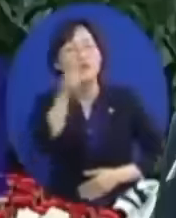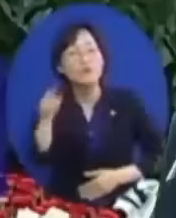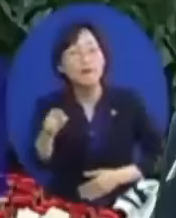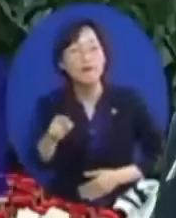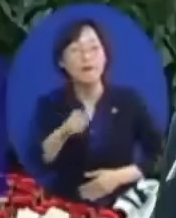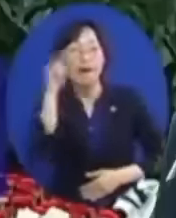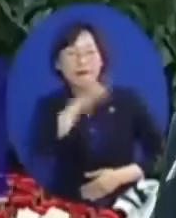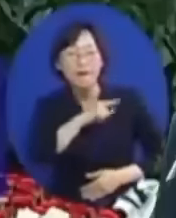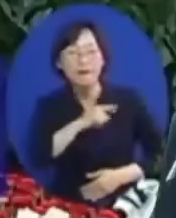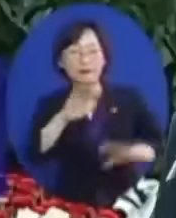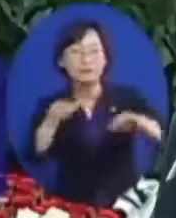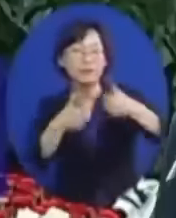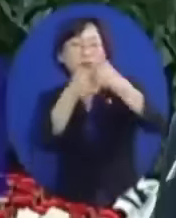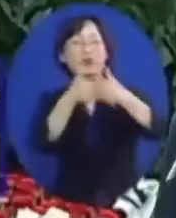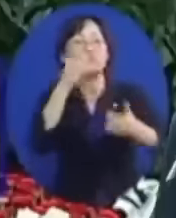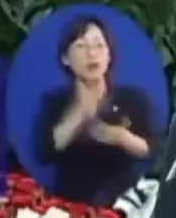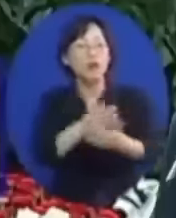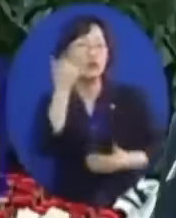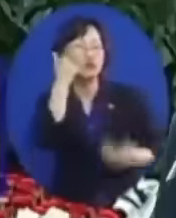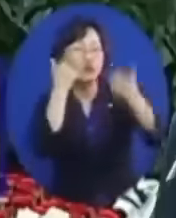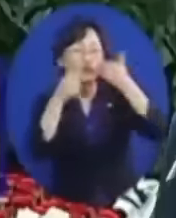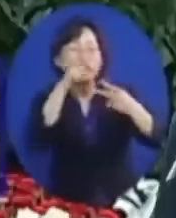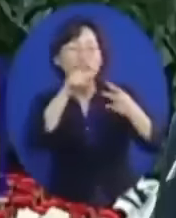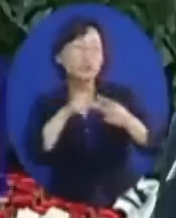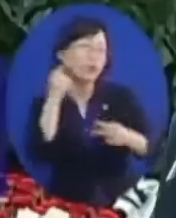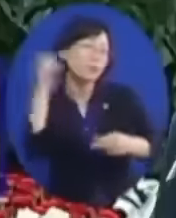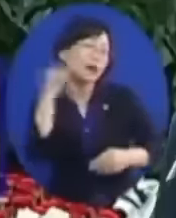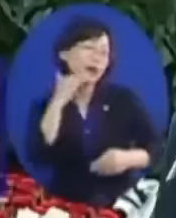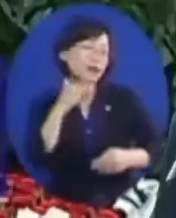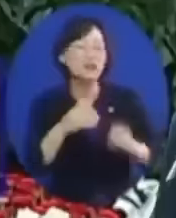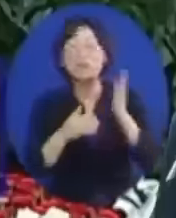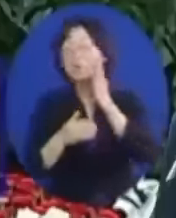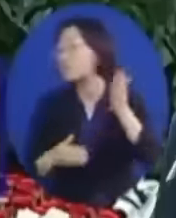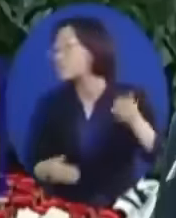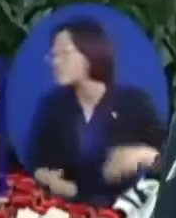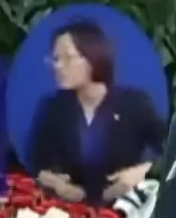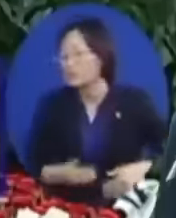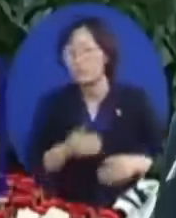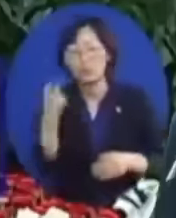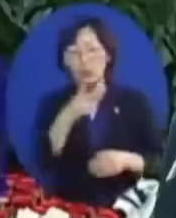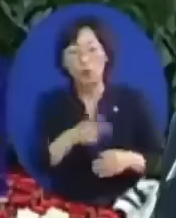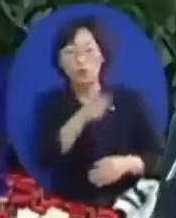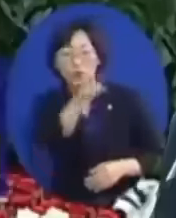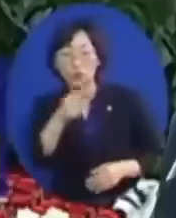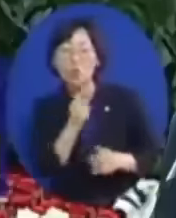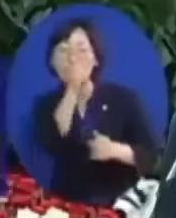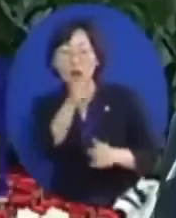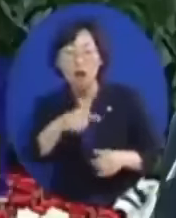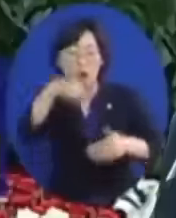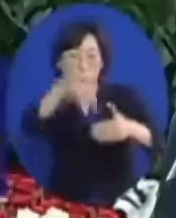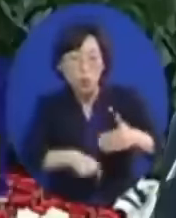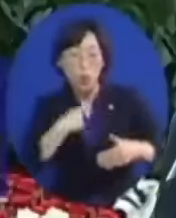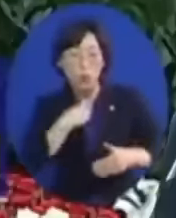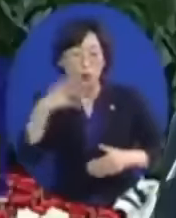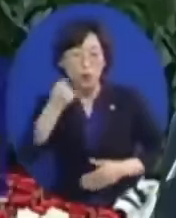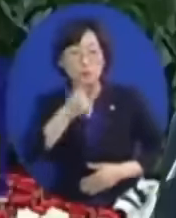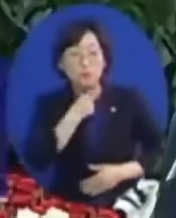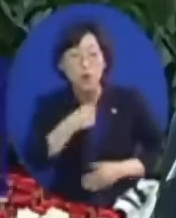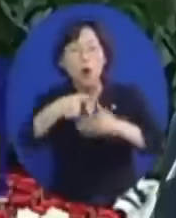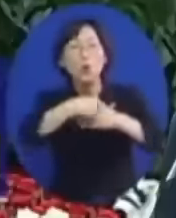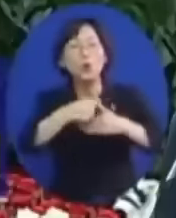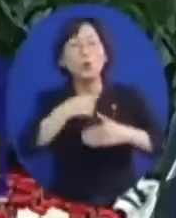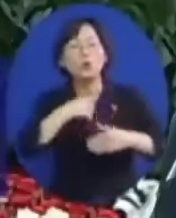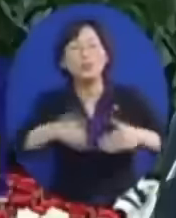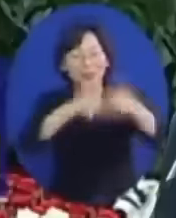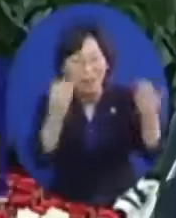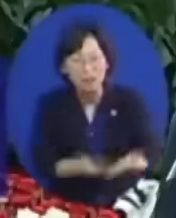자를 대적하지 말라. 누구든지 내 오른편 뺨을 치거든 왼편도 돌려대며 너를 고발하여 속옷을 가지고자 하는 자에게는 그 옷까지도 가지게